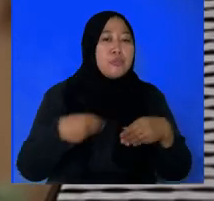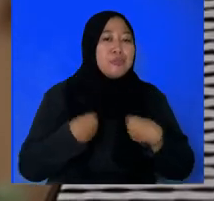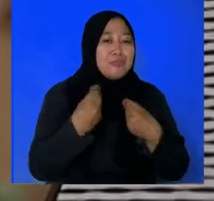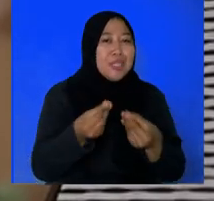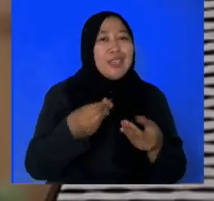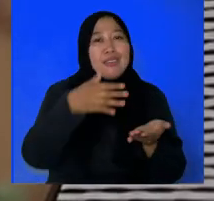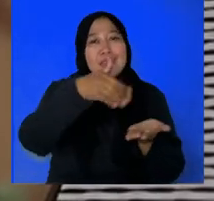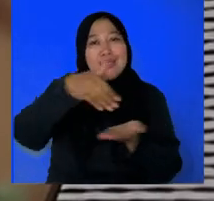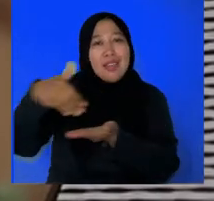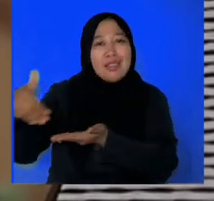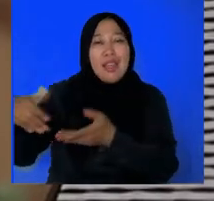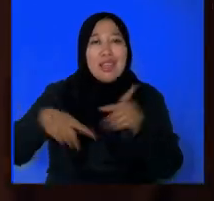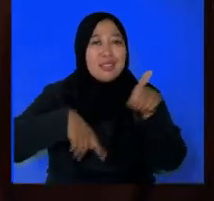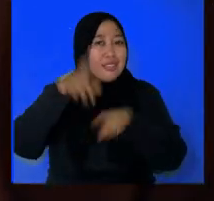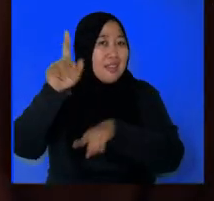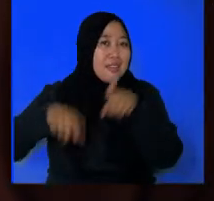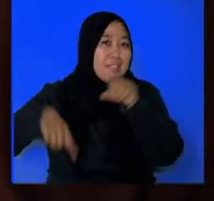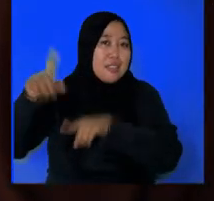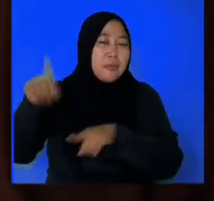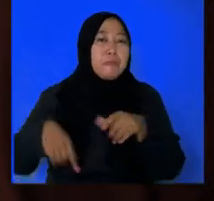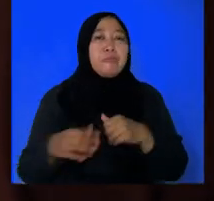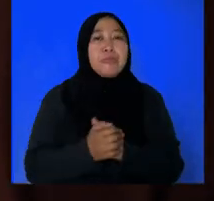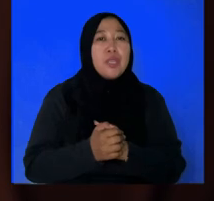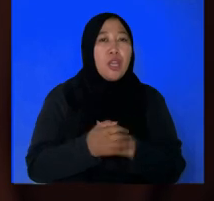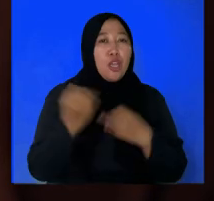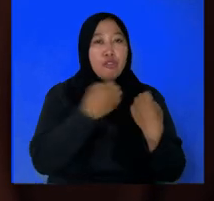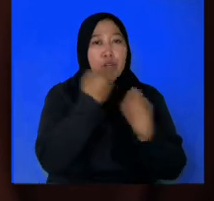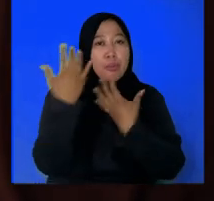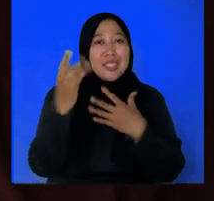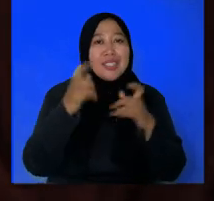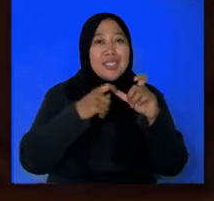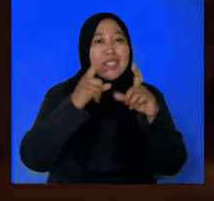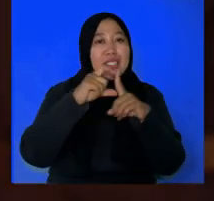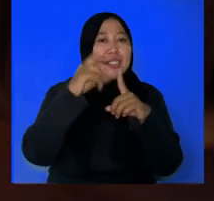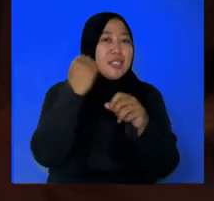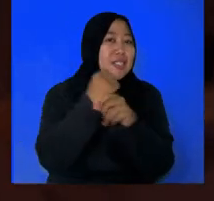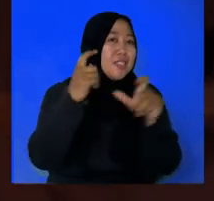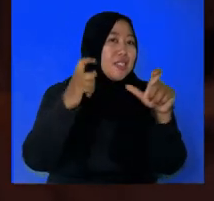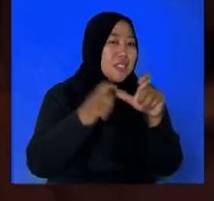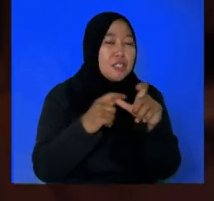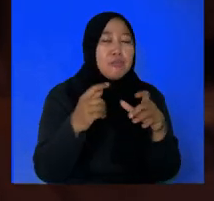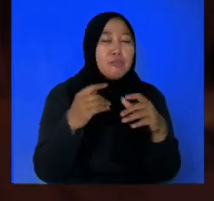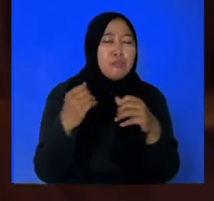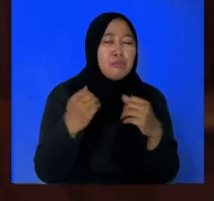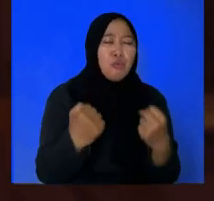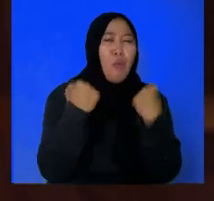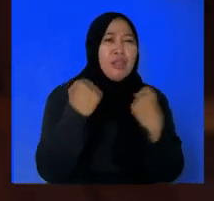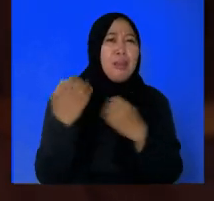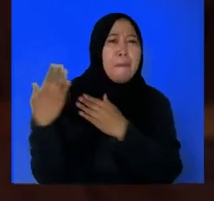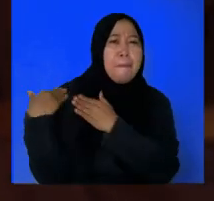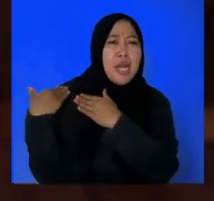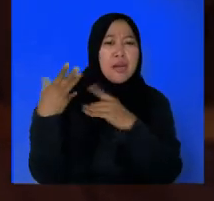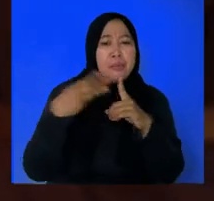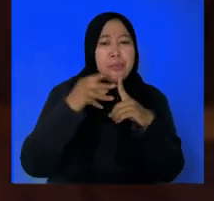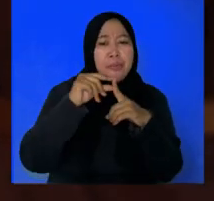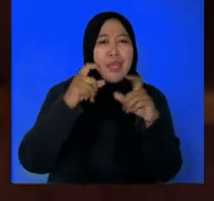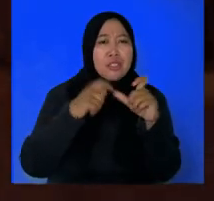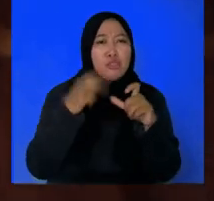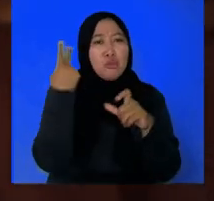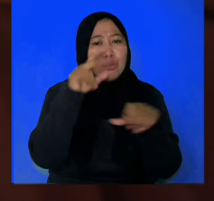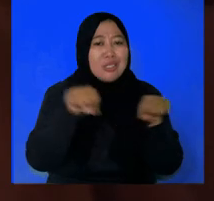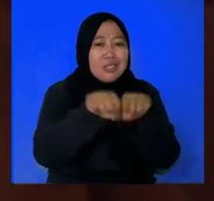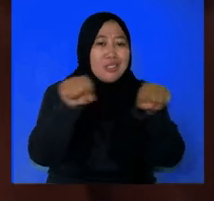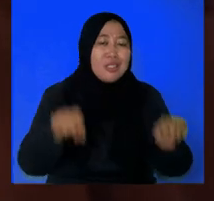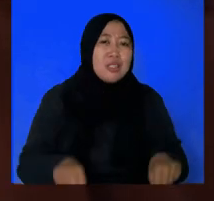sekaligus pembina data statistik. Inovasi Pemirsa SDGs memperkuat peran BPS Provinsi Jawa Tengah sebagai support